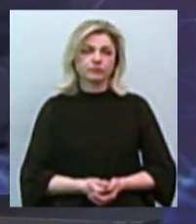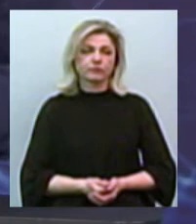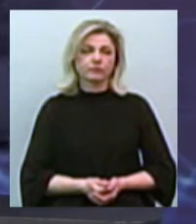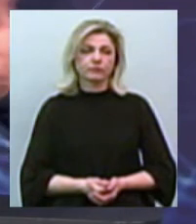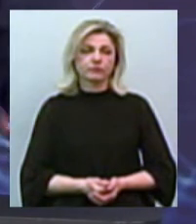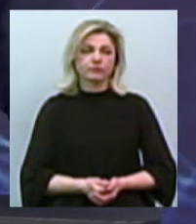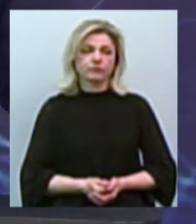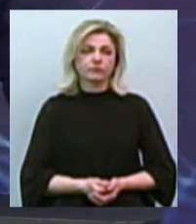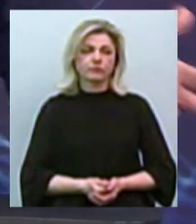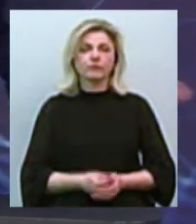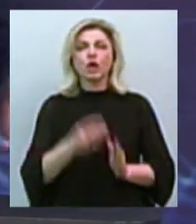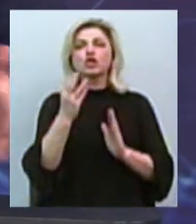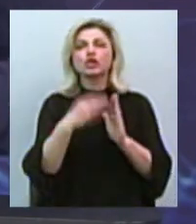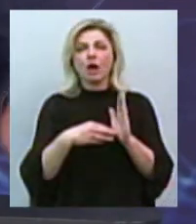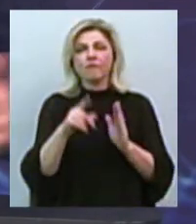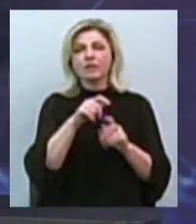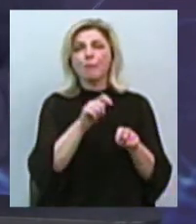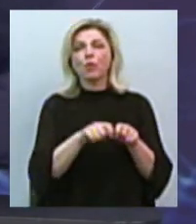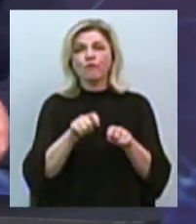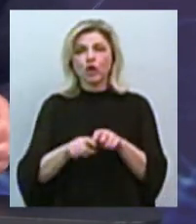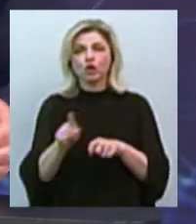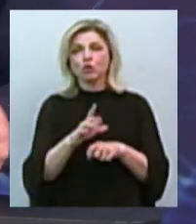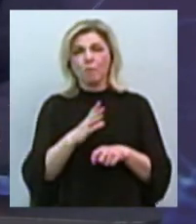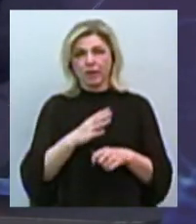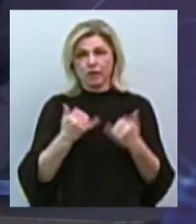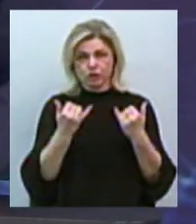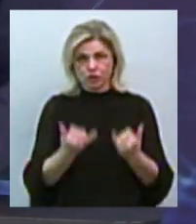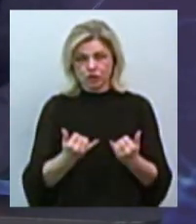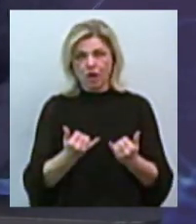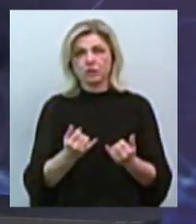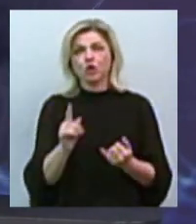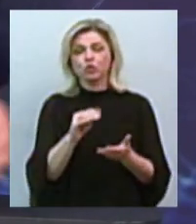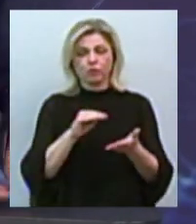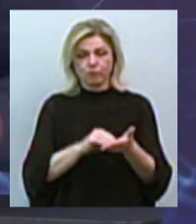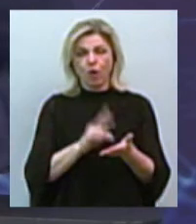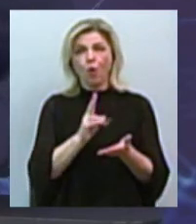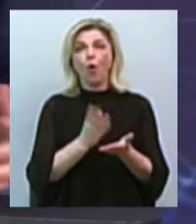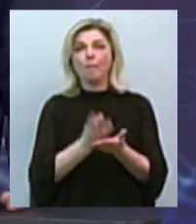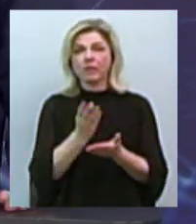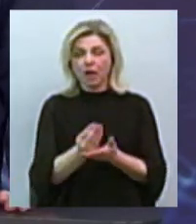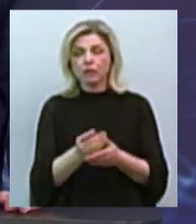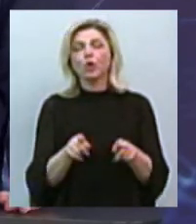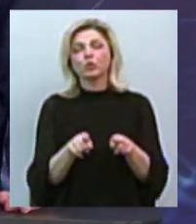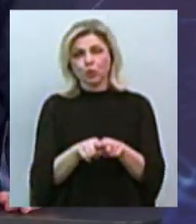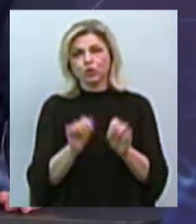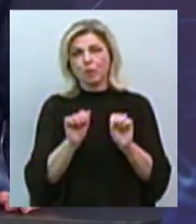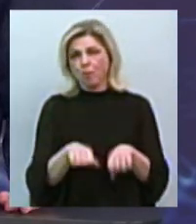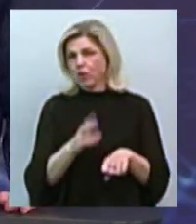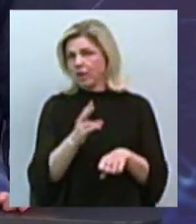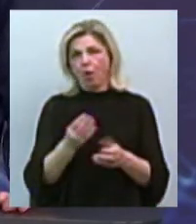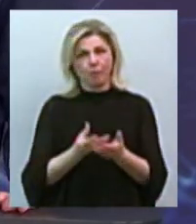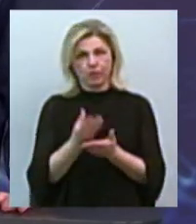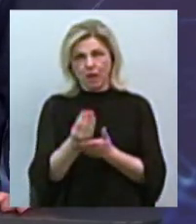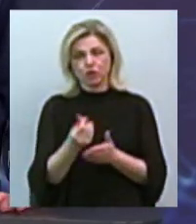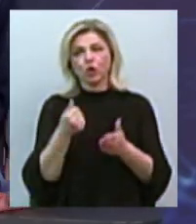штрафы за проверки, которые были вот сейчас, вот, которые выставлены к оплатам, вот тоже можно не оплачивать, то есть